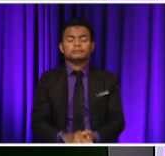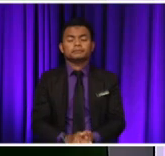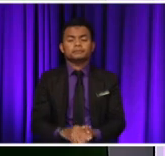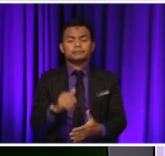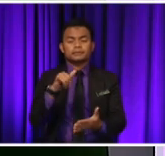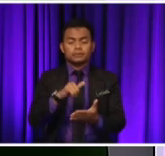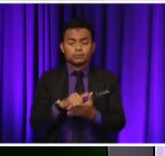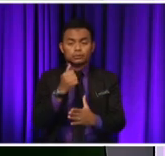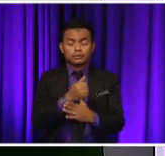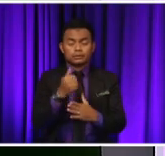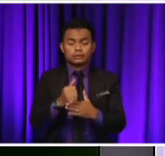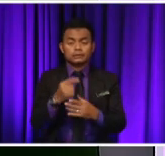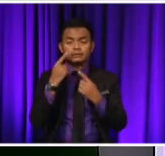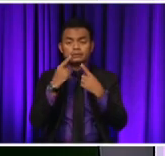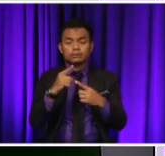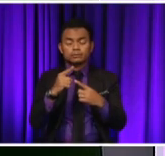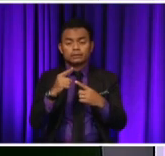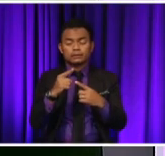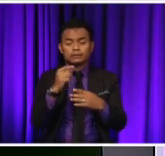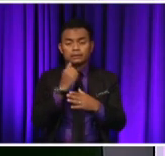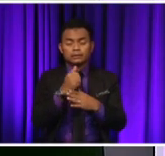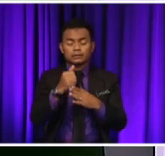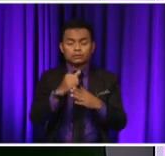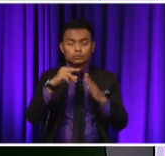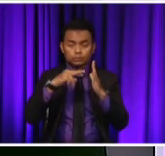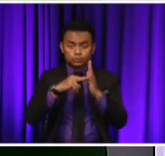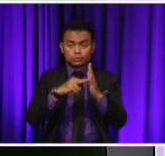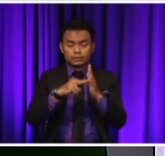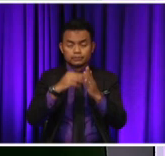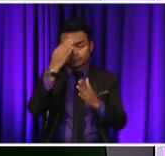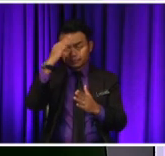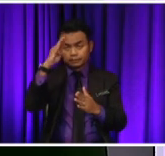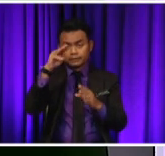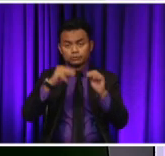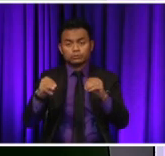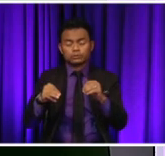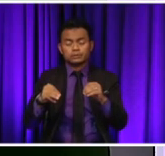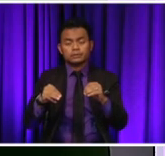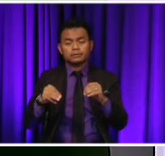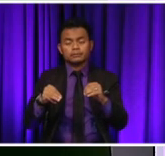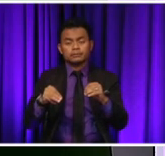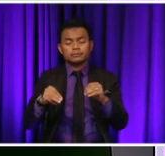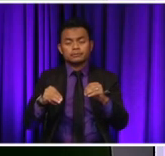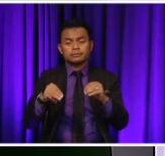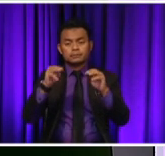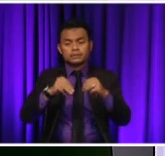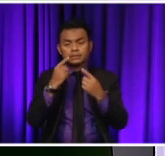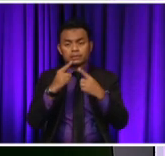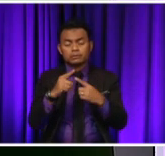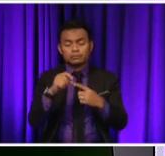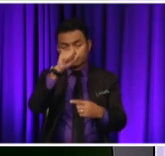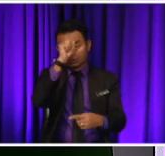jawaban ataupun rujukan bagi menurut murid untuk menjawab soal dan berkaitan tajuk